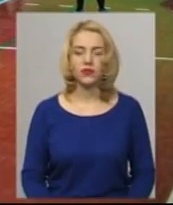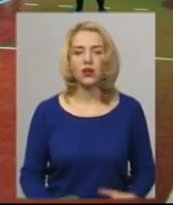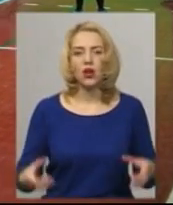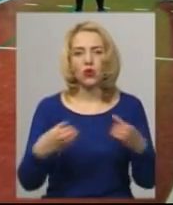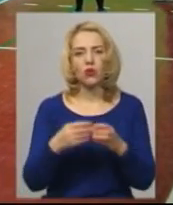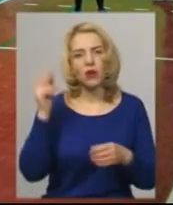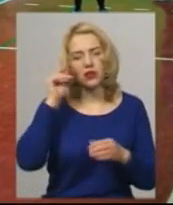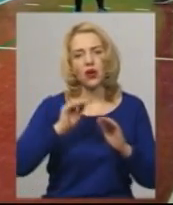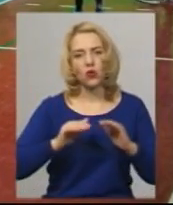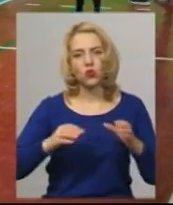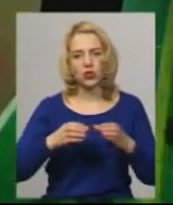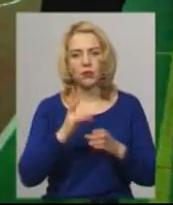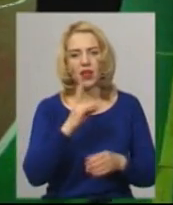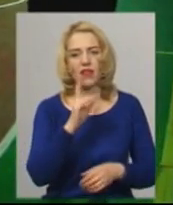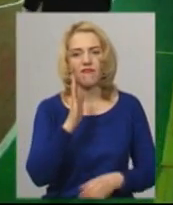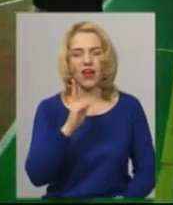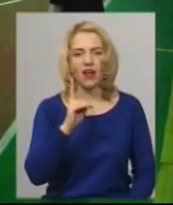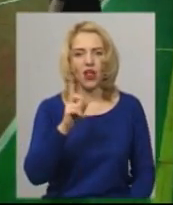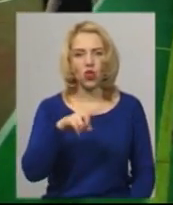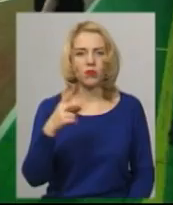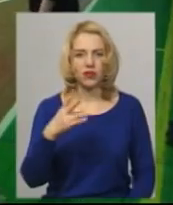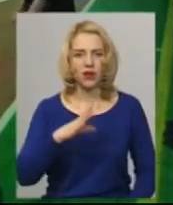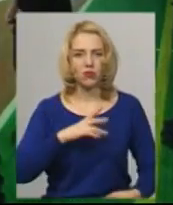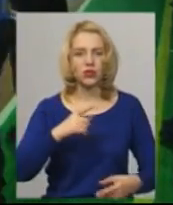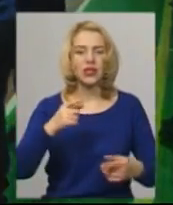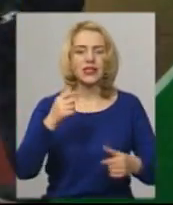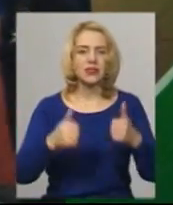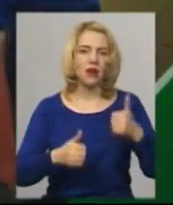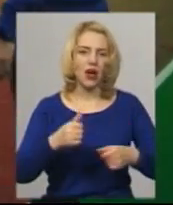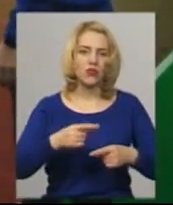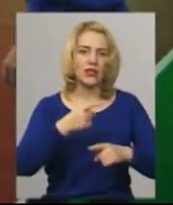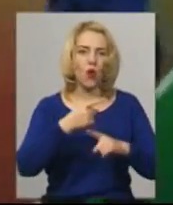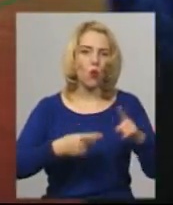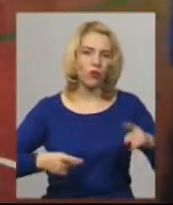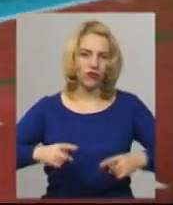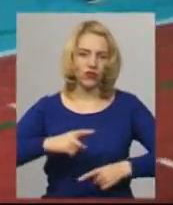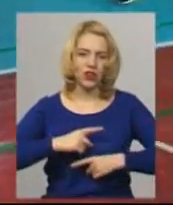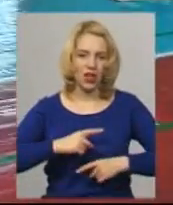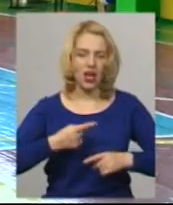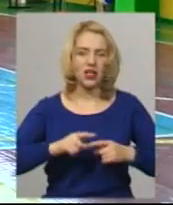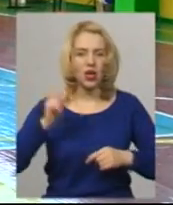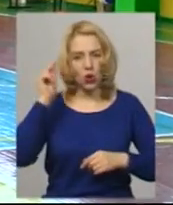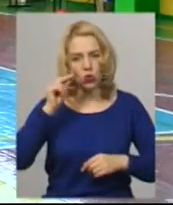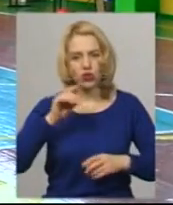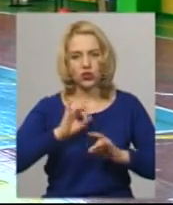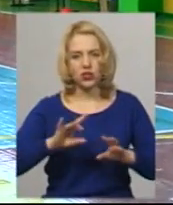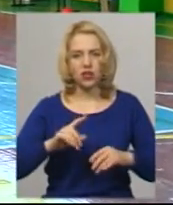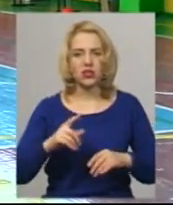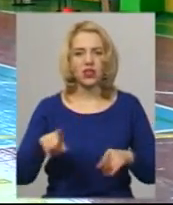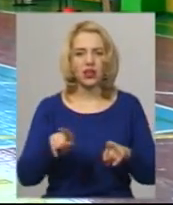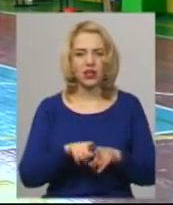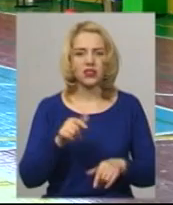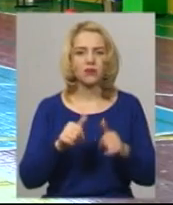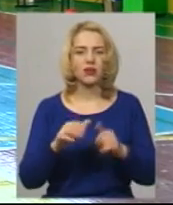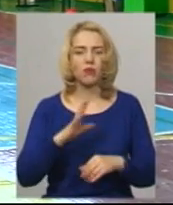Команда учнів Хмельницького НВК номер 2 змагались у півфіналі. Учень 5 класу Артур Стахов розповідає, на подібних змаганнях був, але першого місця не